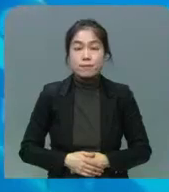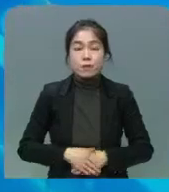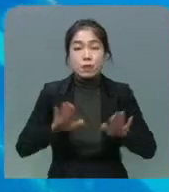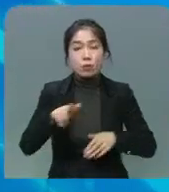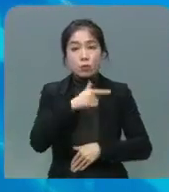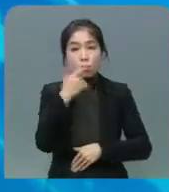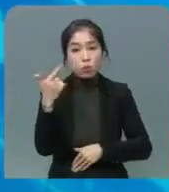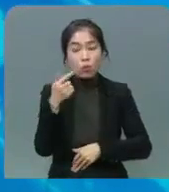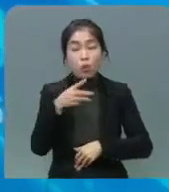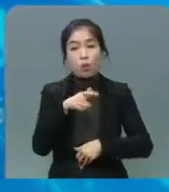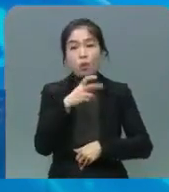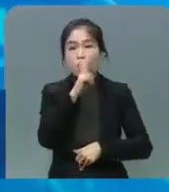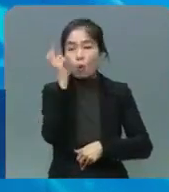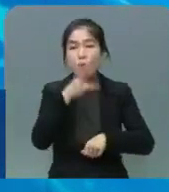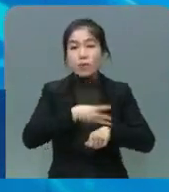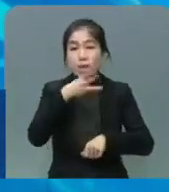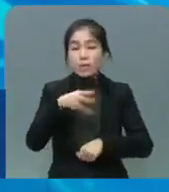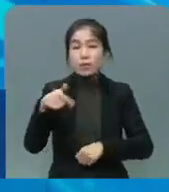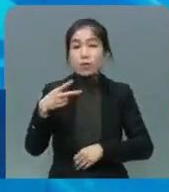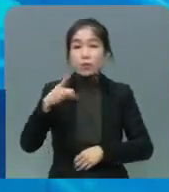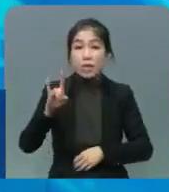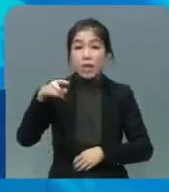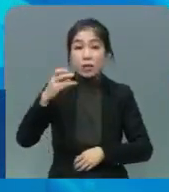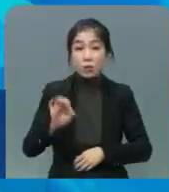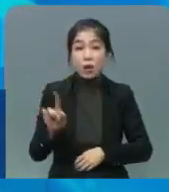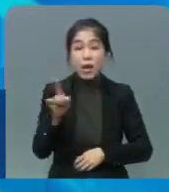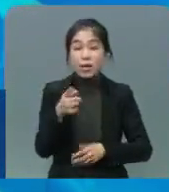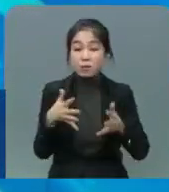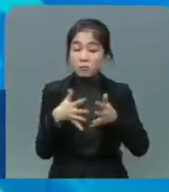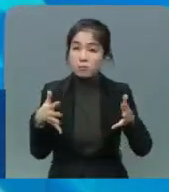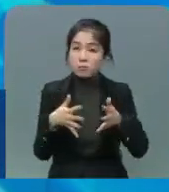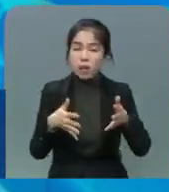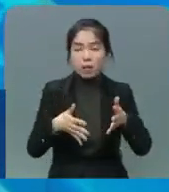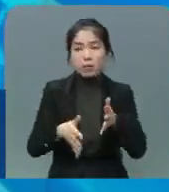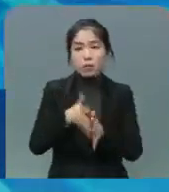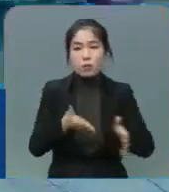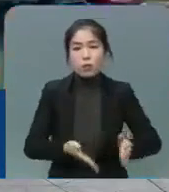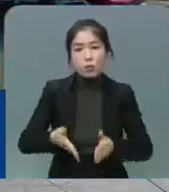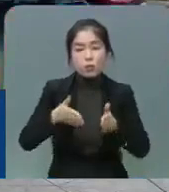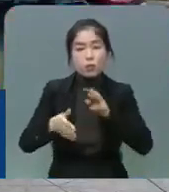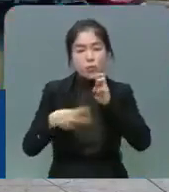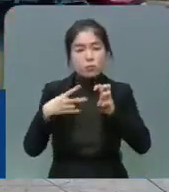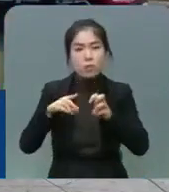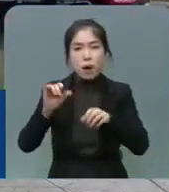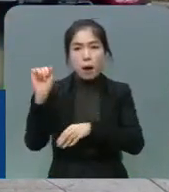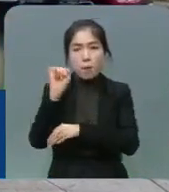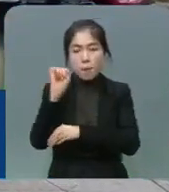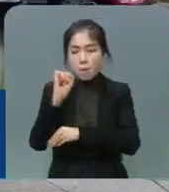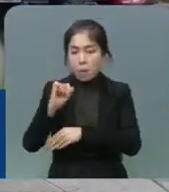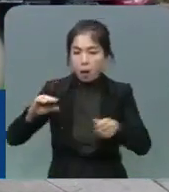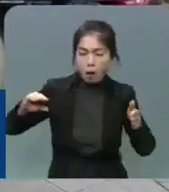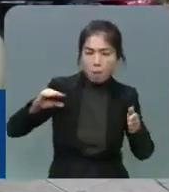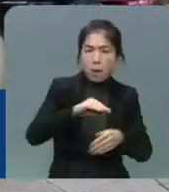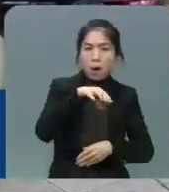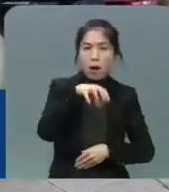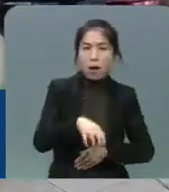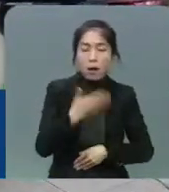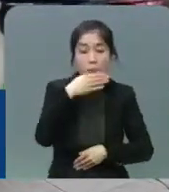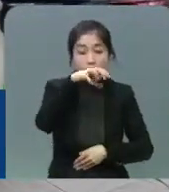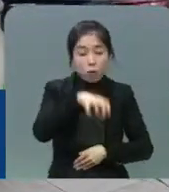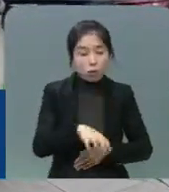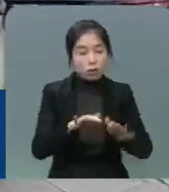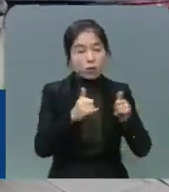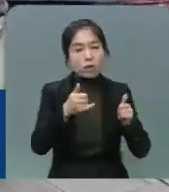오늘 오후 3시 점 검 듯이 노대동 해안도로에서 30대 a 씨가 몰던 차량이 인근 식당으로 돌진 했습니다 사고 당시 식당에는